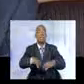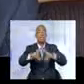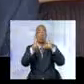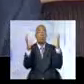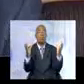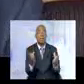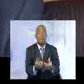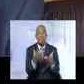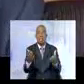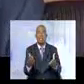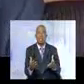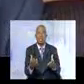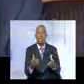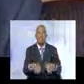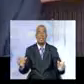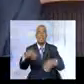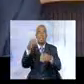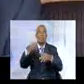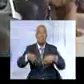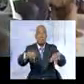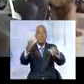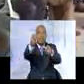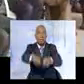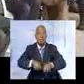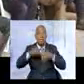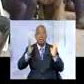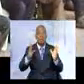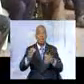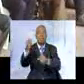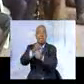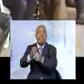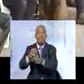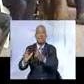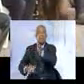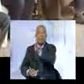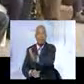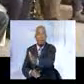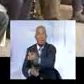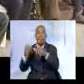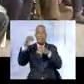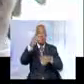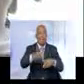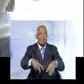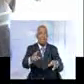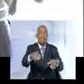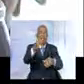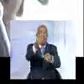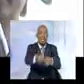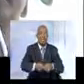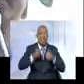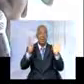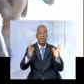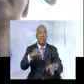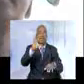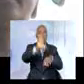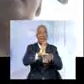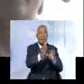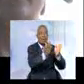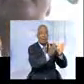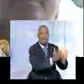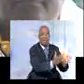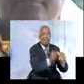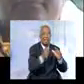Côte d'Ivoire dont le président national, Fulgence Nguessan, a vite fait de présenter aux producteurs de Meagui un tableau sombre